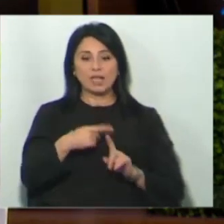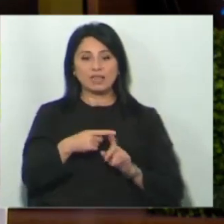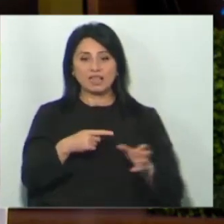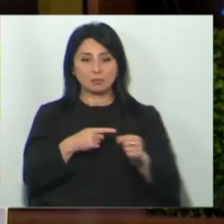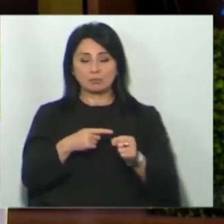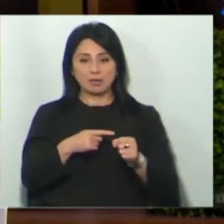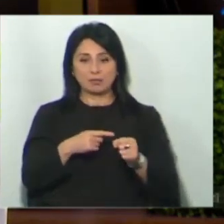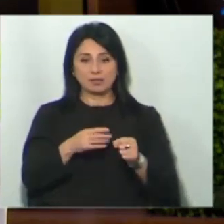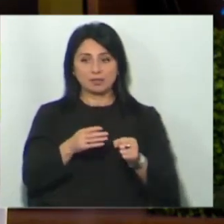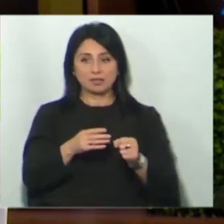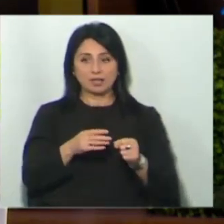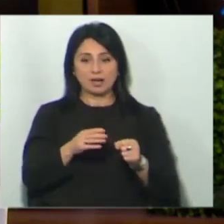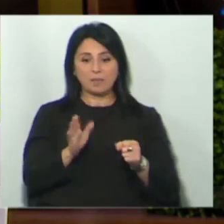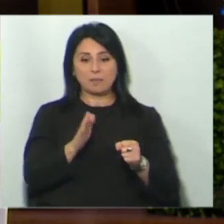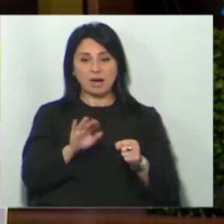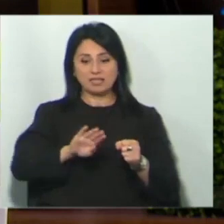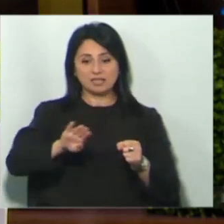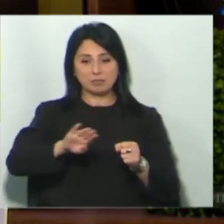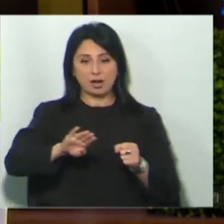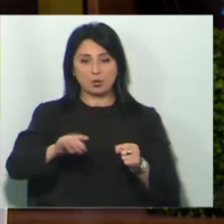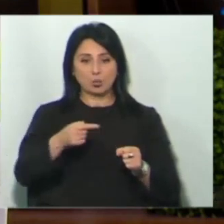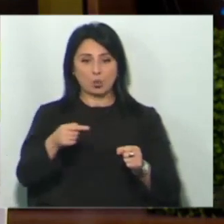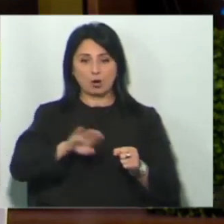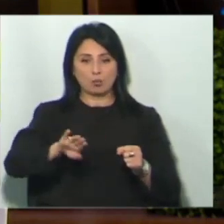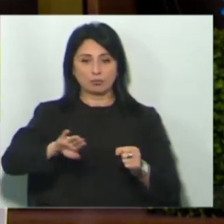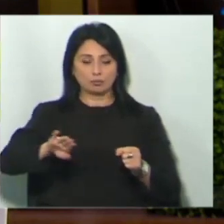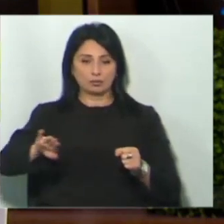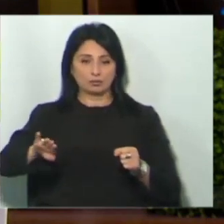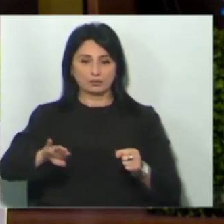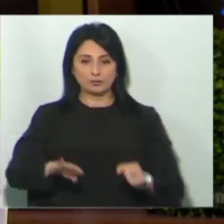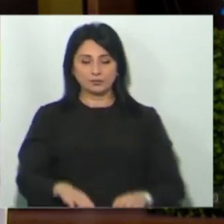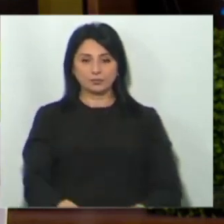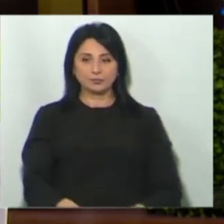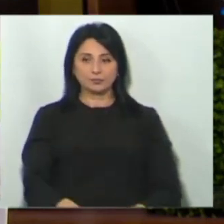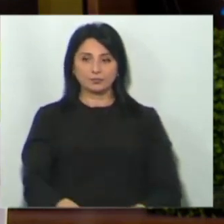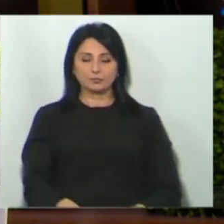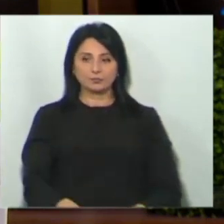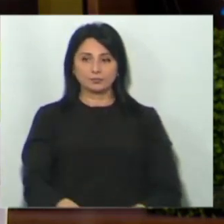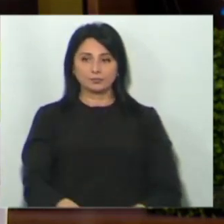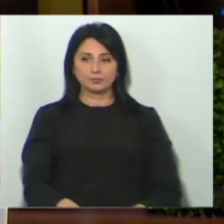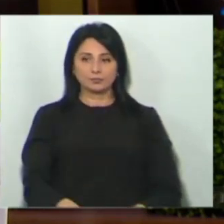დადებითი მხარეს მომენტები და მაქსიმალურად ვეცადოთ უარყოფითი